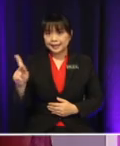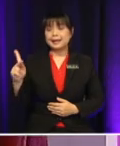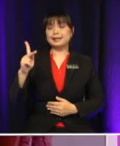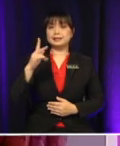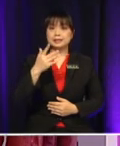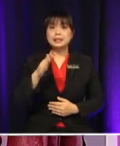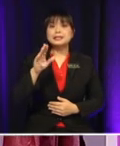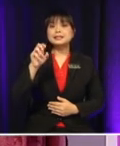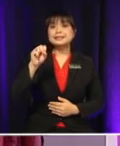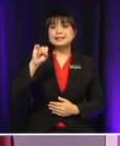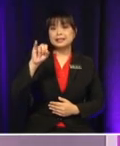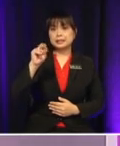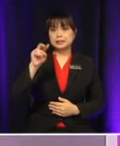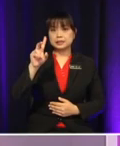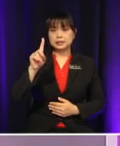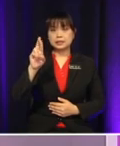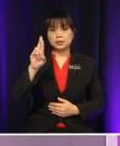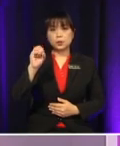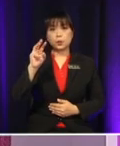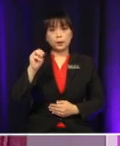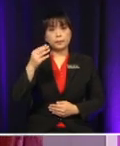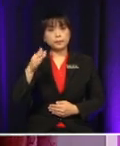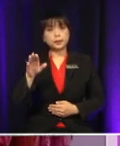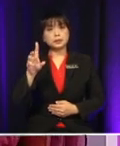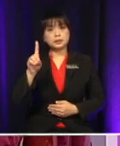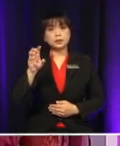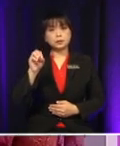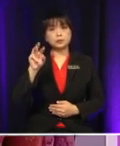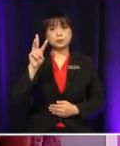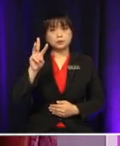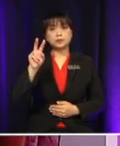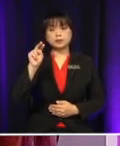di tidak akan memberi mutasi kromosom dalam soal menentukan